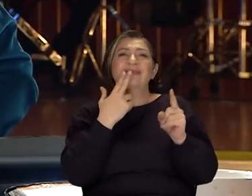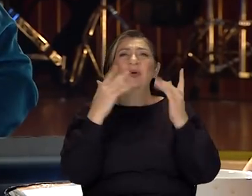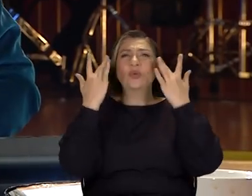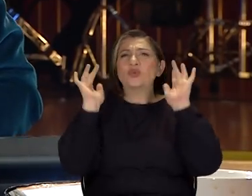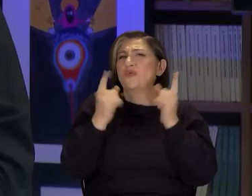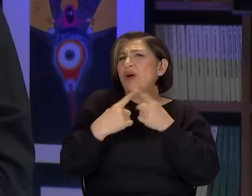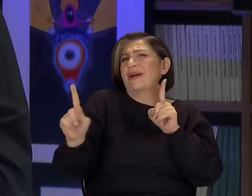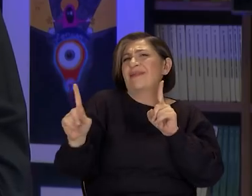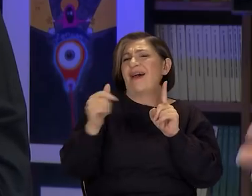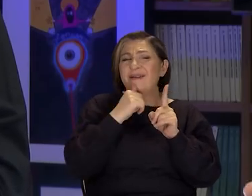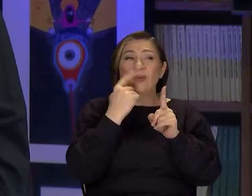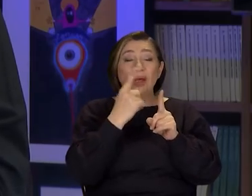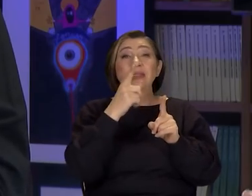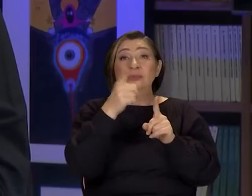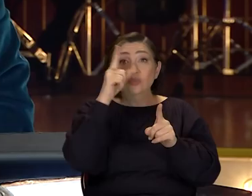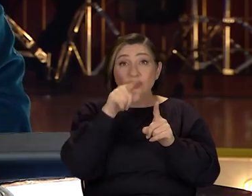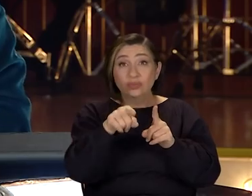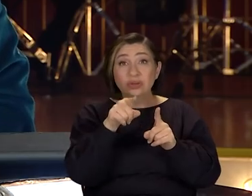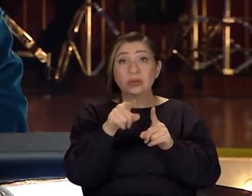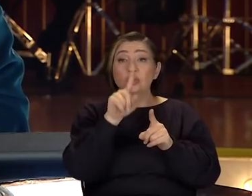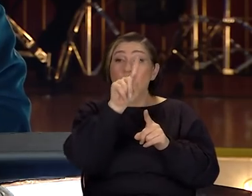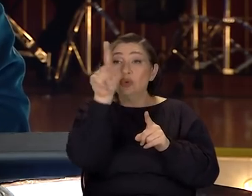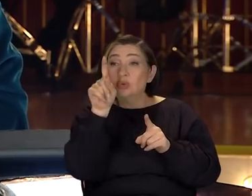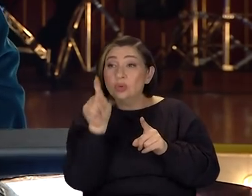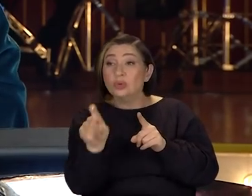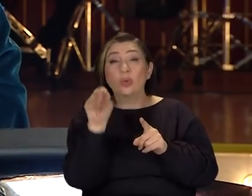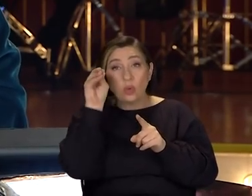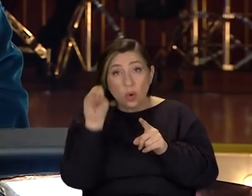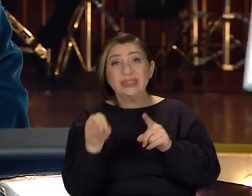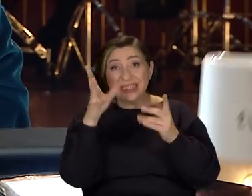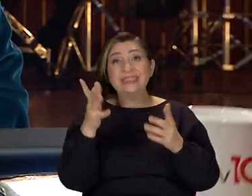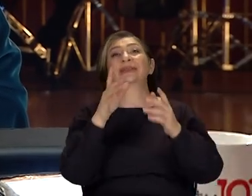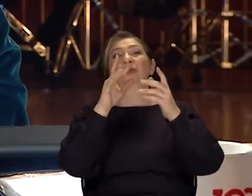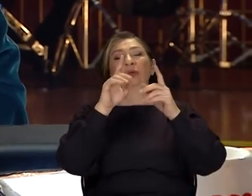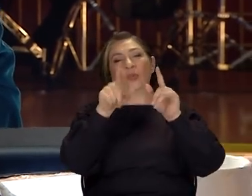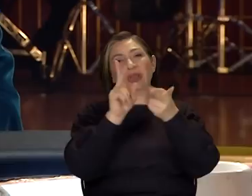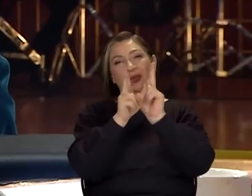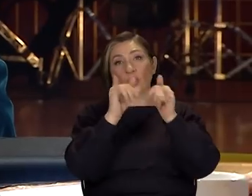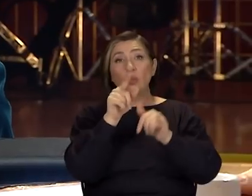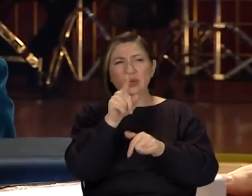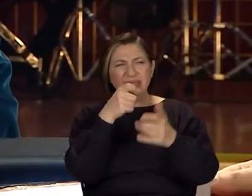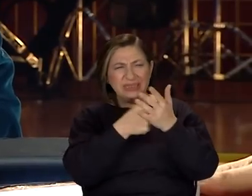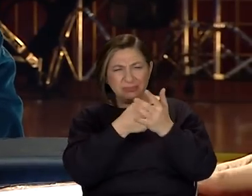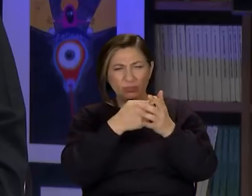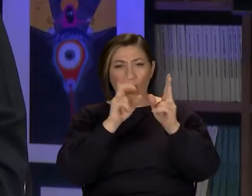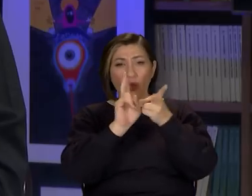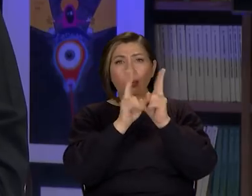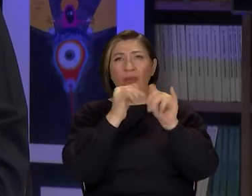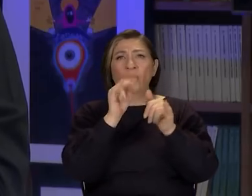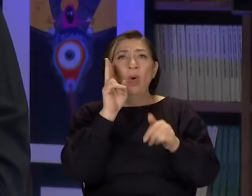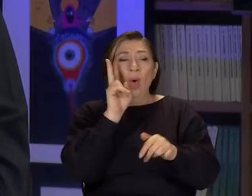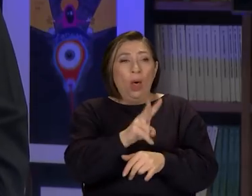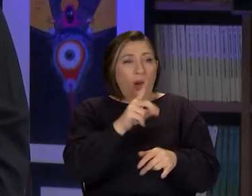göre. Kesinlikle katılıyorum. Dolayısıyla siz burada soru işareti de koysaydınız oyuna, bu isimleri gören... Zaten bu